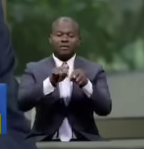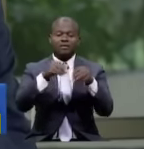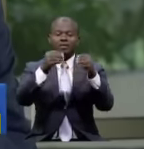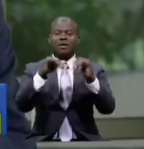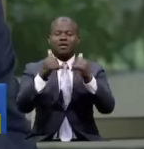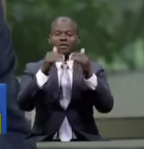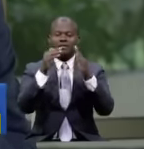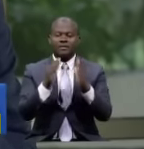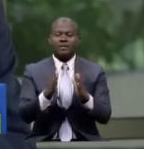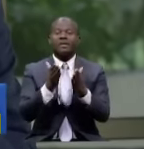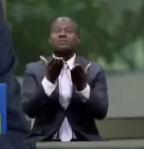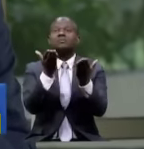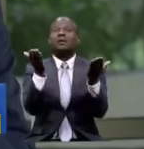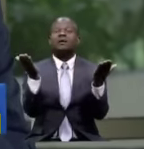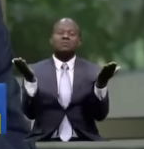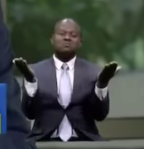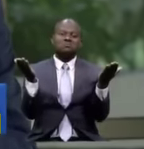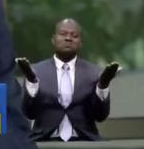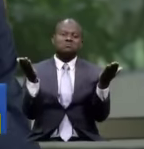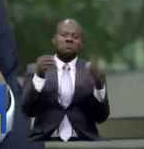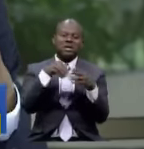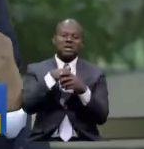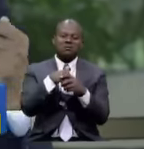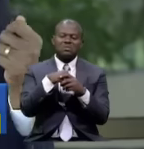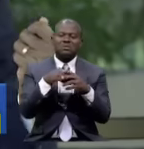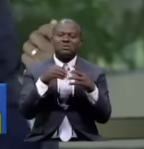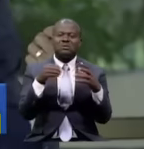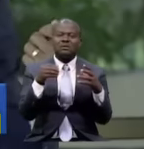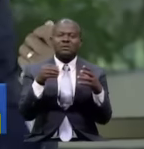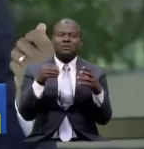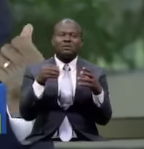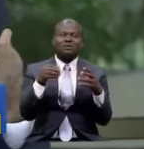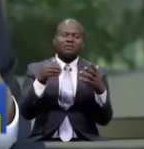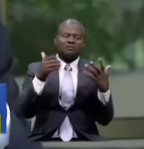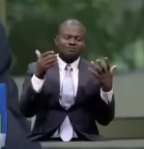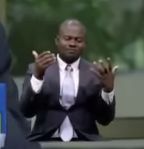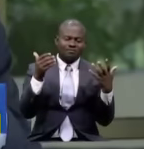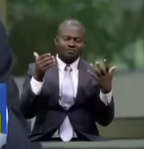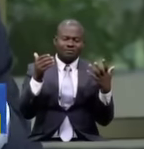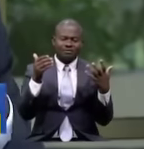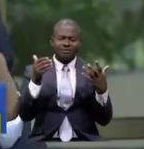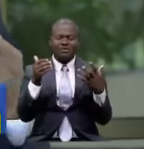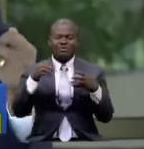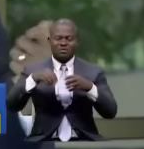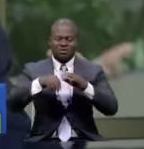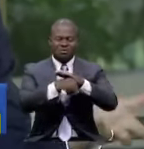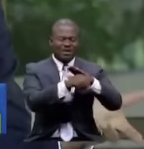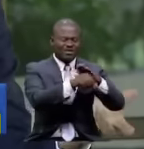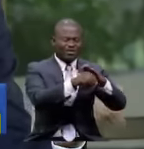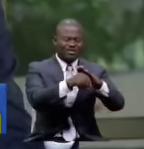mu marozi bari mu ugasanga cyangwa gutanga bituga ukuntu